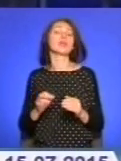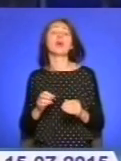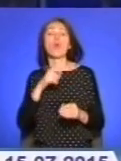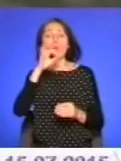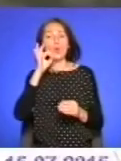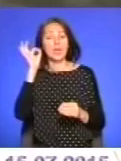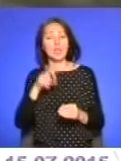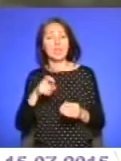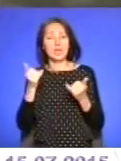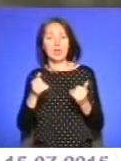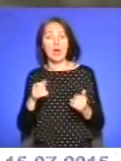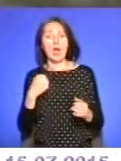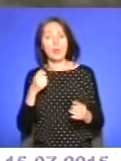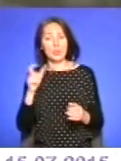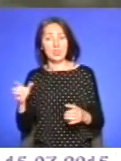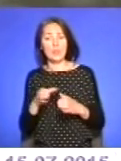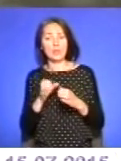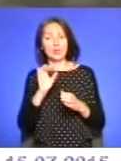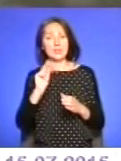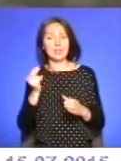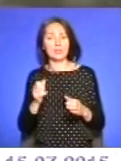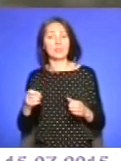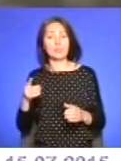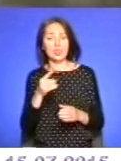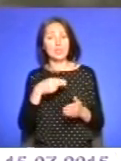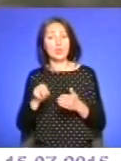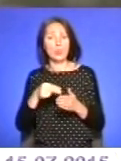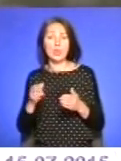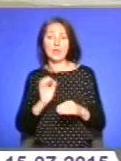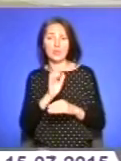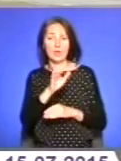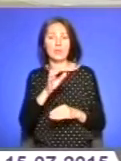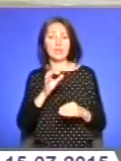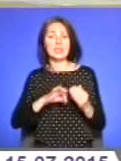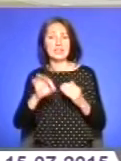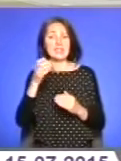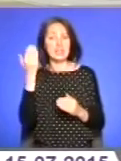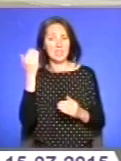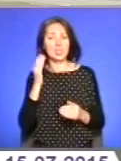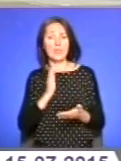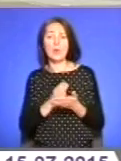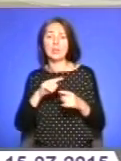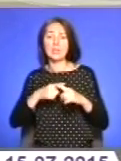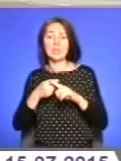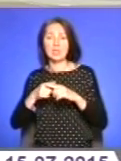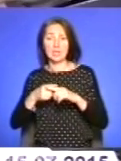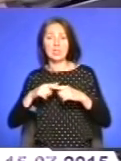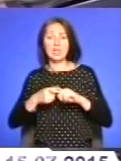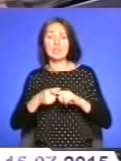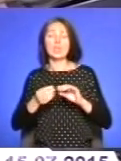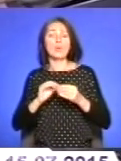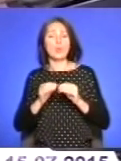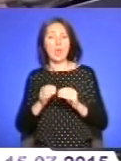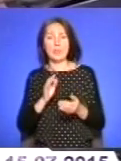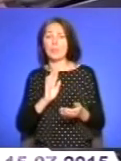сюжеті. Автомобілі, які закупляли, відправляли на схід раніше, мали технічні неполадки, адже вони були не новими і не